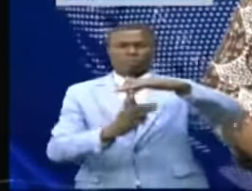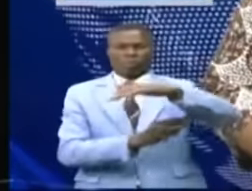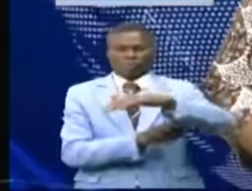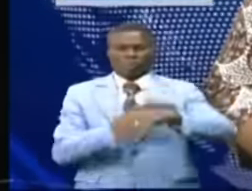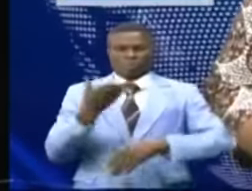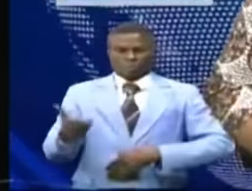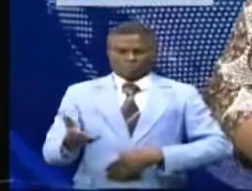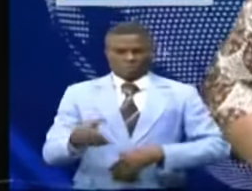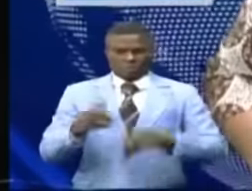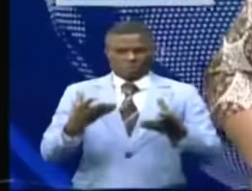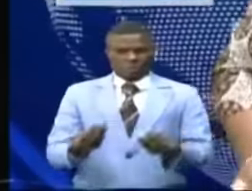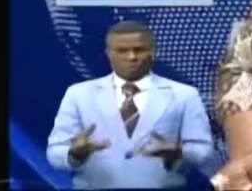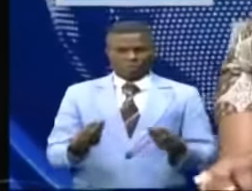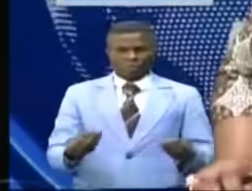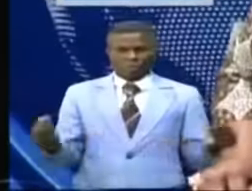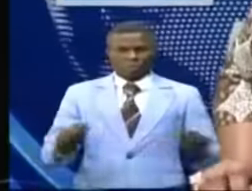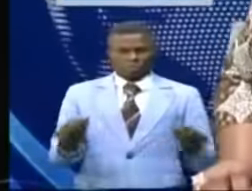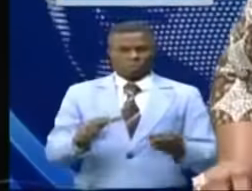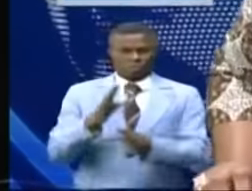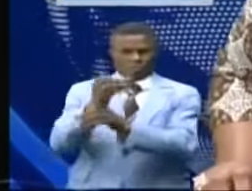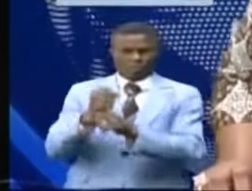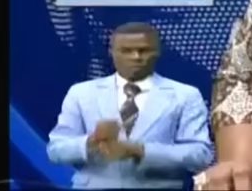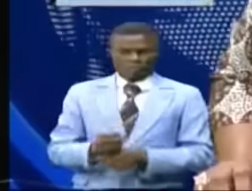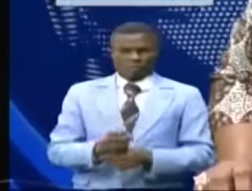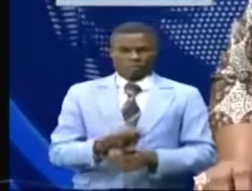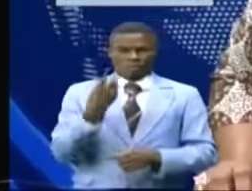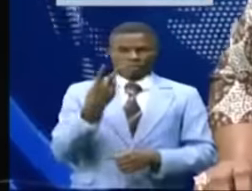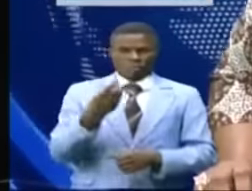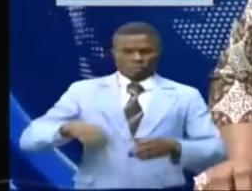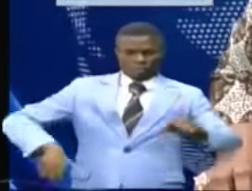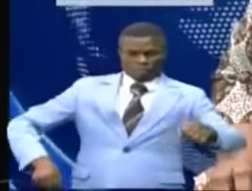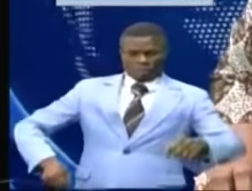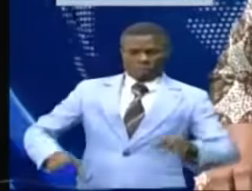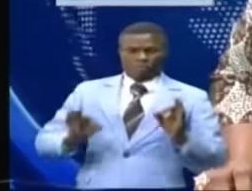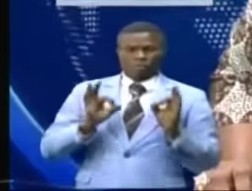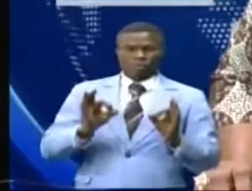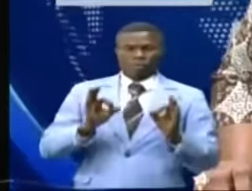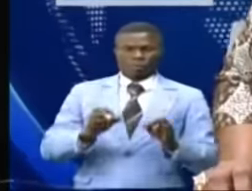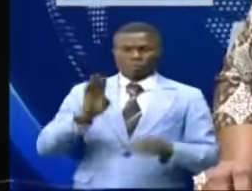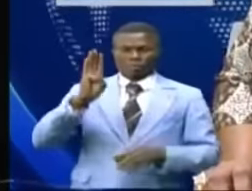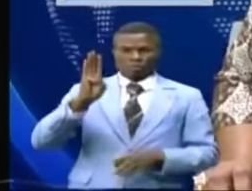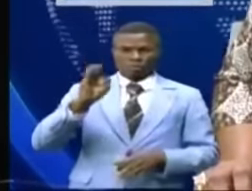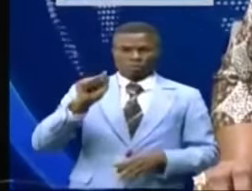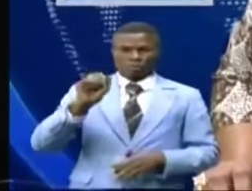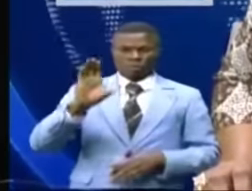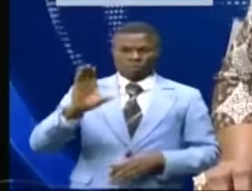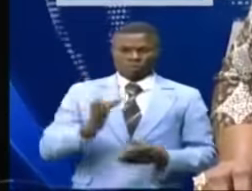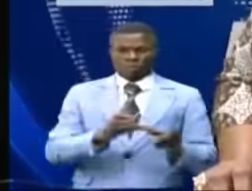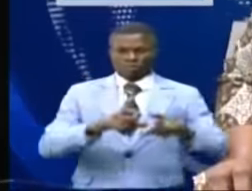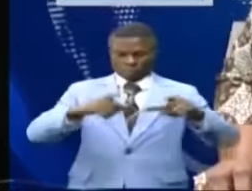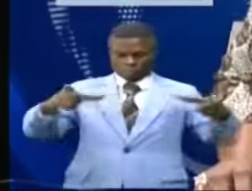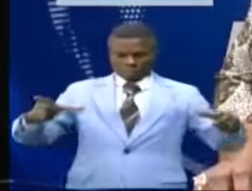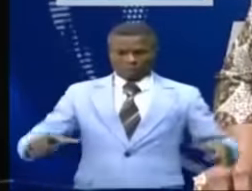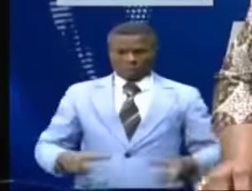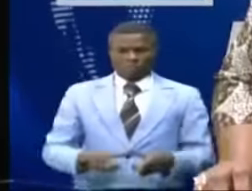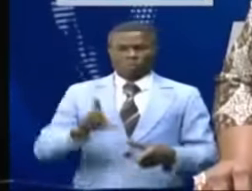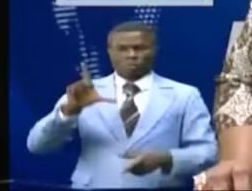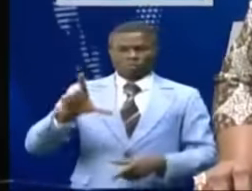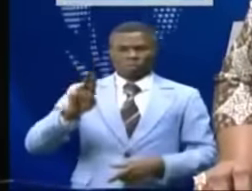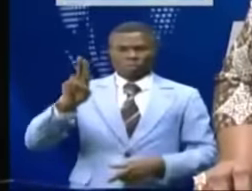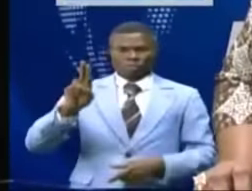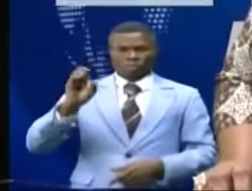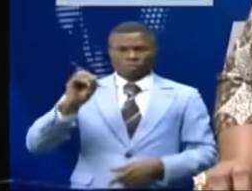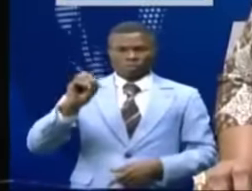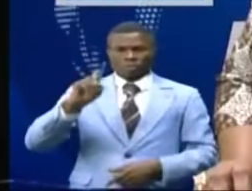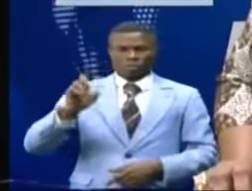devient désormais facile grâce à la réception des deux moteurs neufs et des accessoires pour la réhabilitation du bac de Luozi. Ces matériels